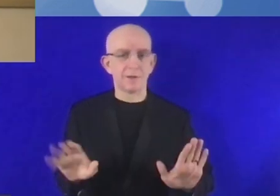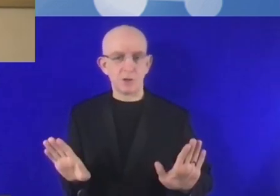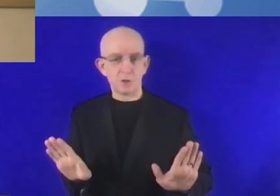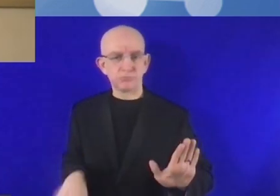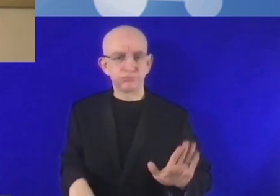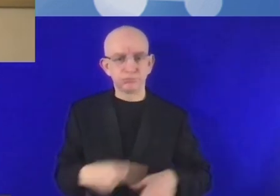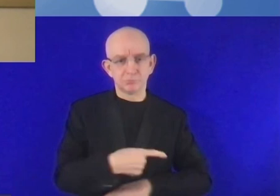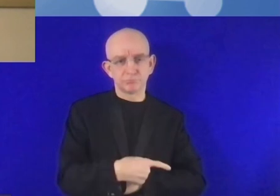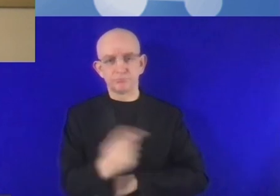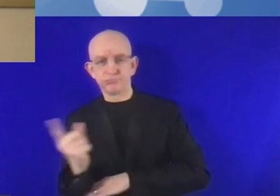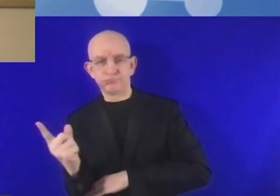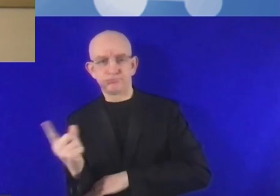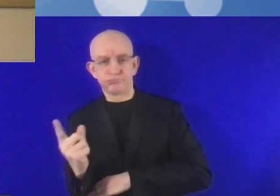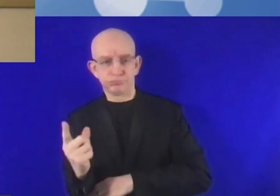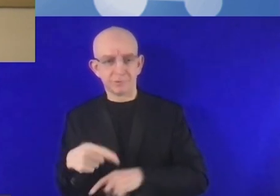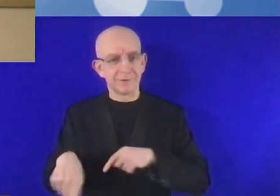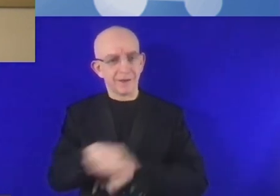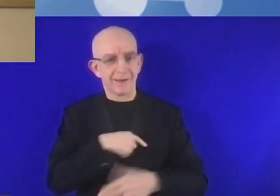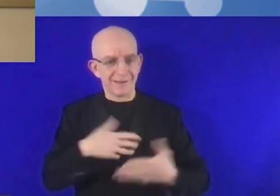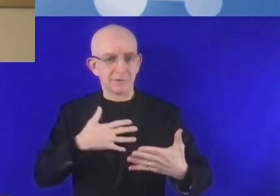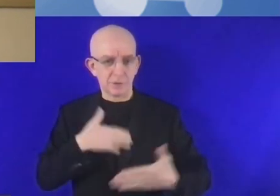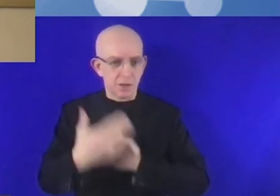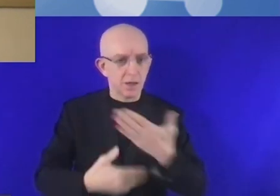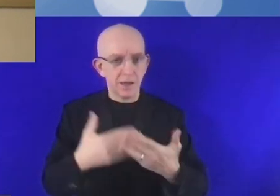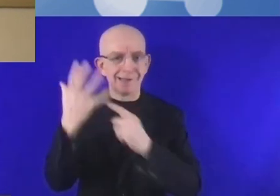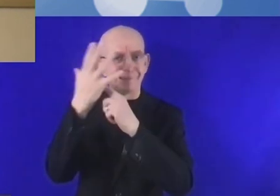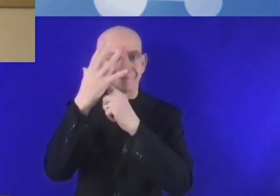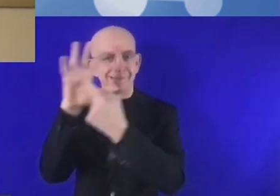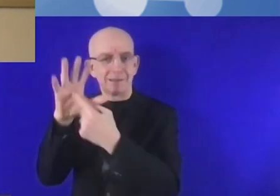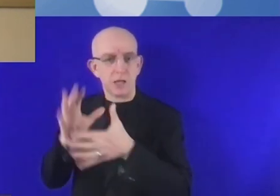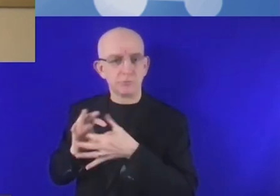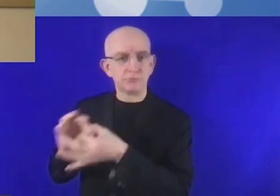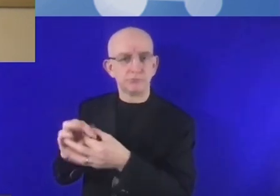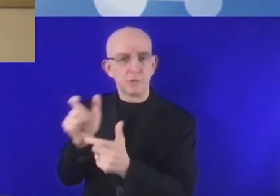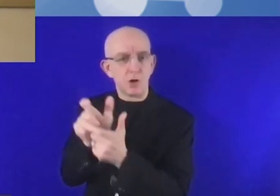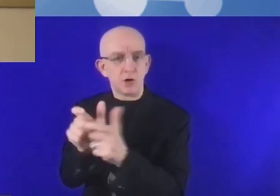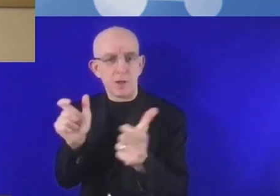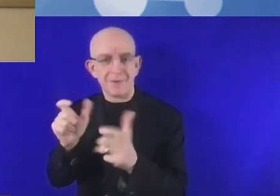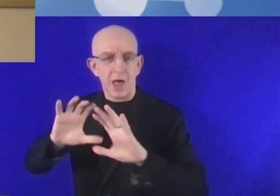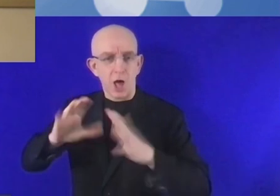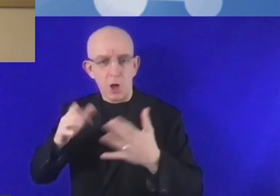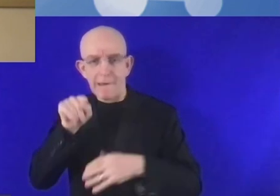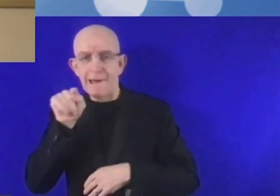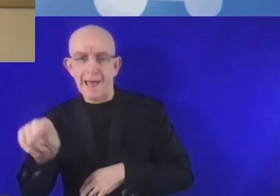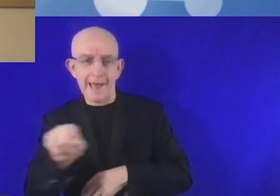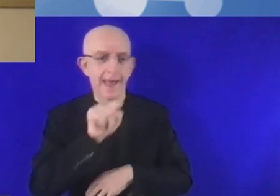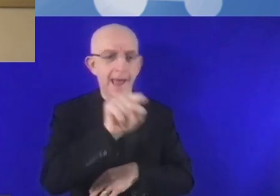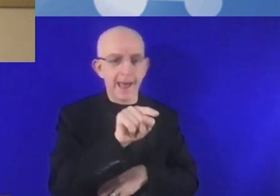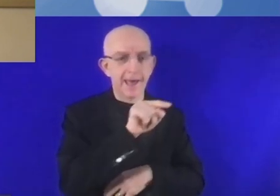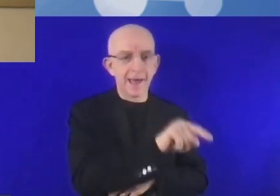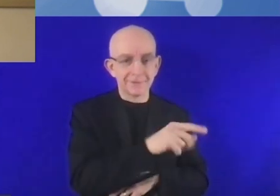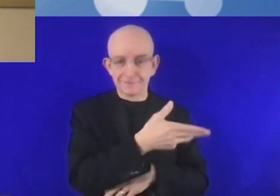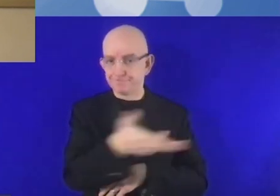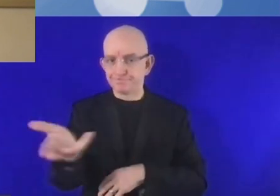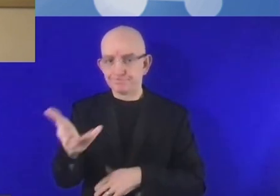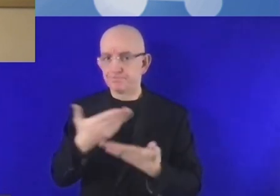podmiotami, które mogą przyczynić się do przyspieszenia tego procesu. Chcemy wykorzystywać nowoczesne, alternatywne technologie,